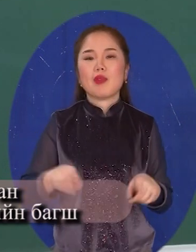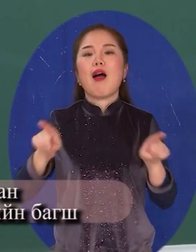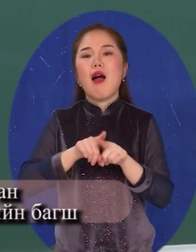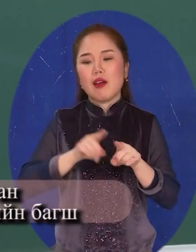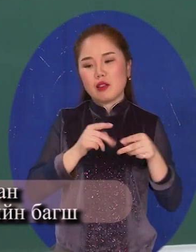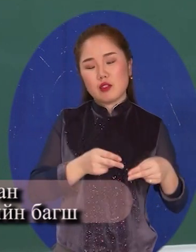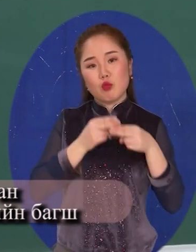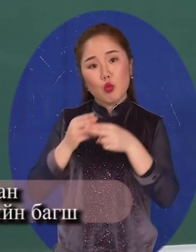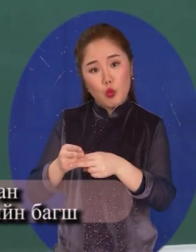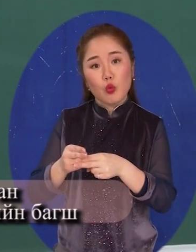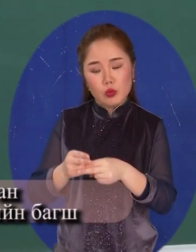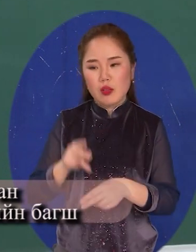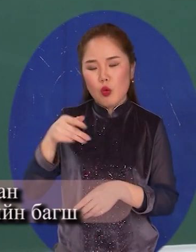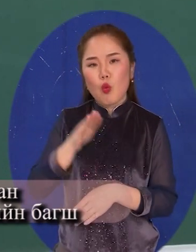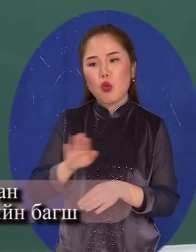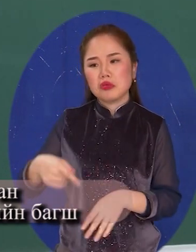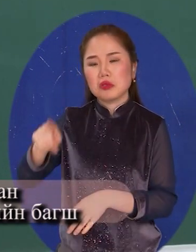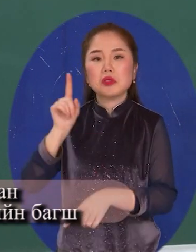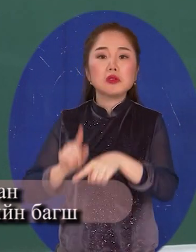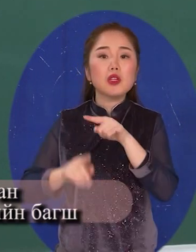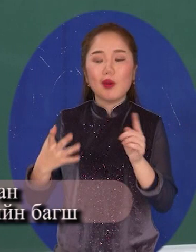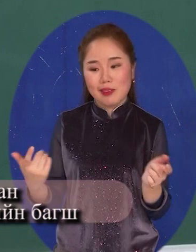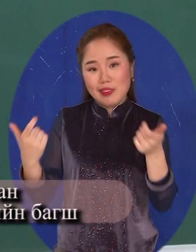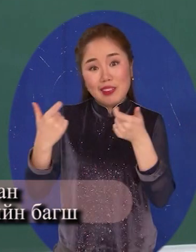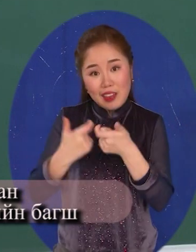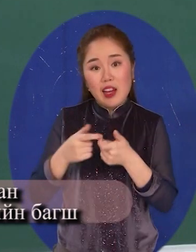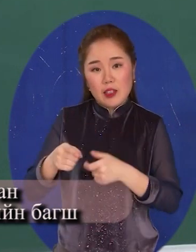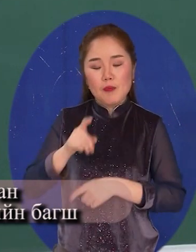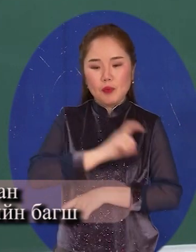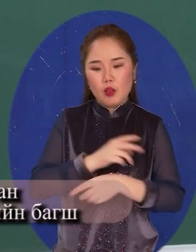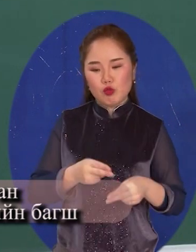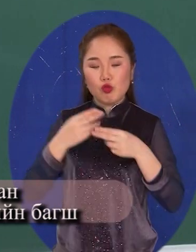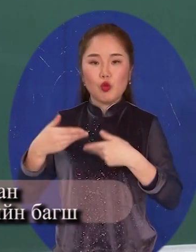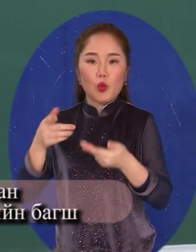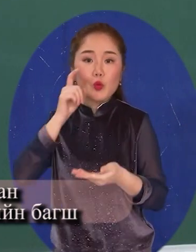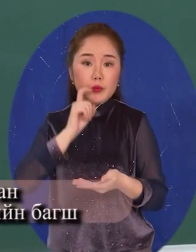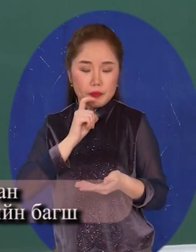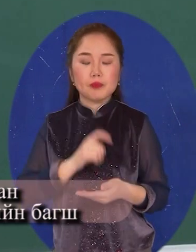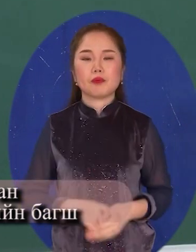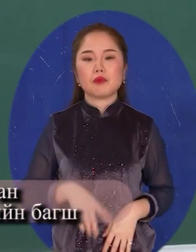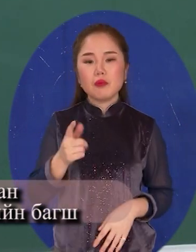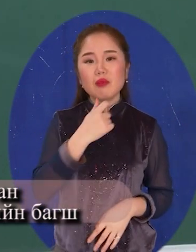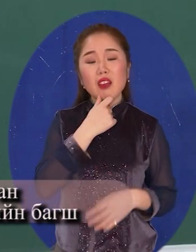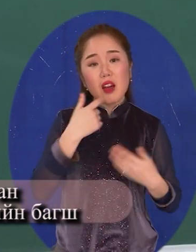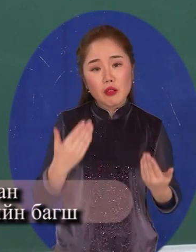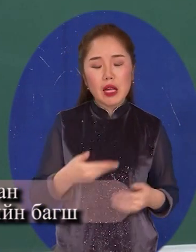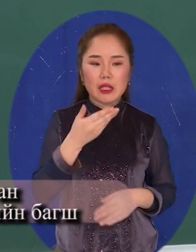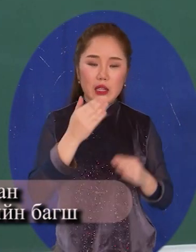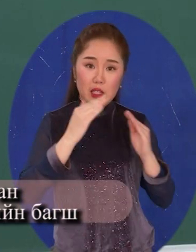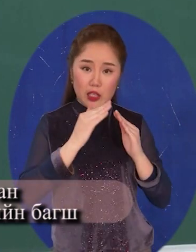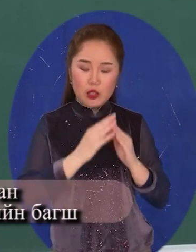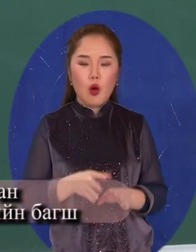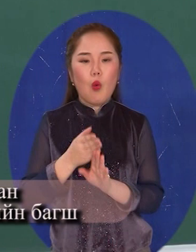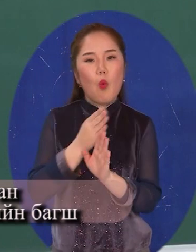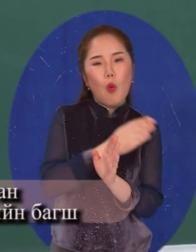өздерінің үлгеруіне қарай сәйкестіріп, теле сабағын көрсетіңіздер. Егер де сіздерде шегеріп, тоқтатып, көретін